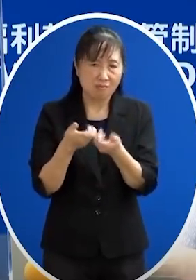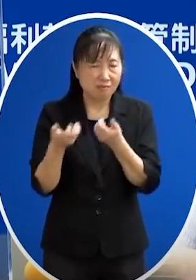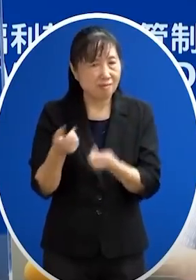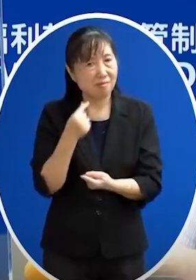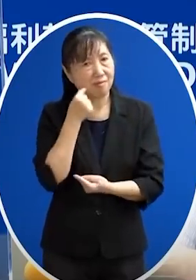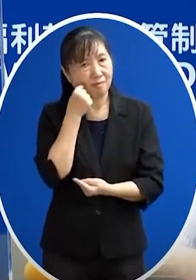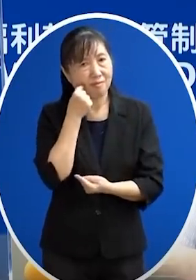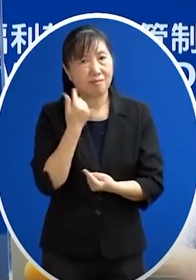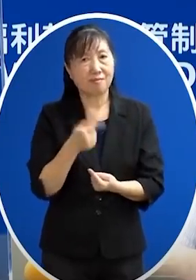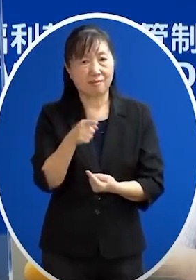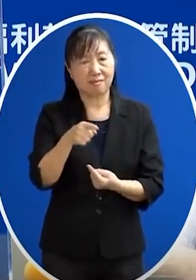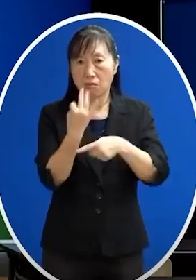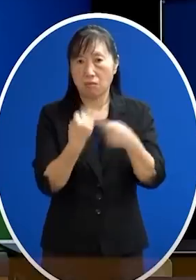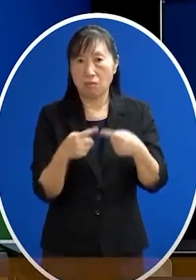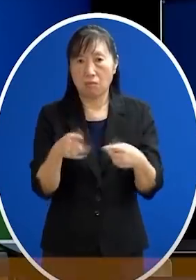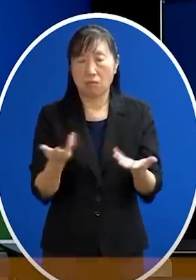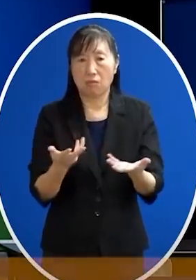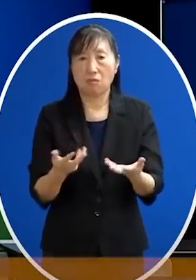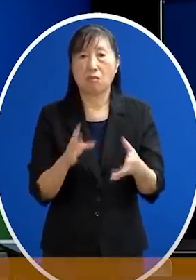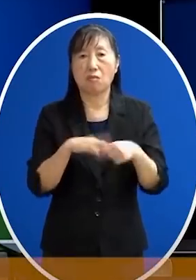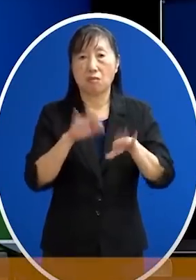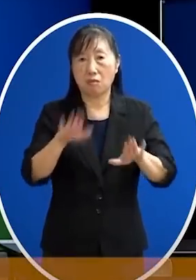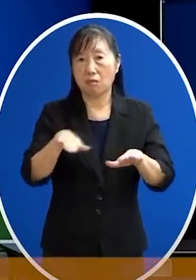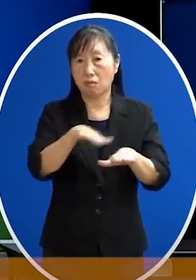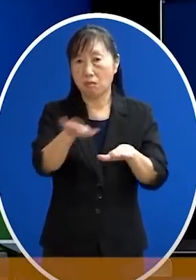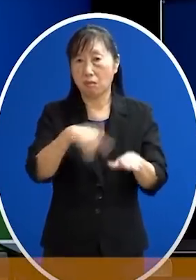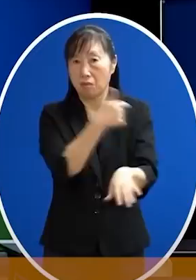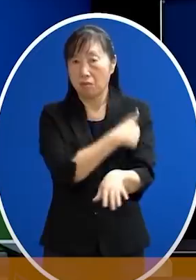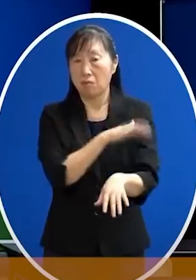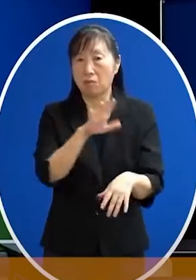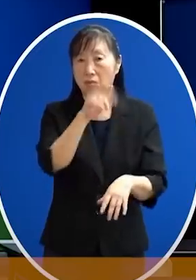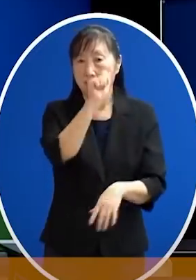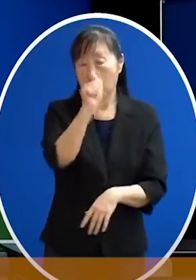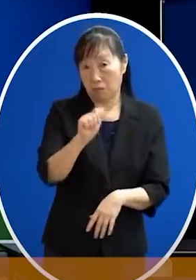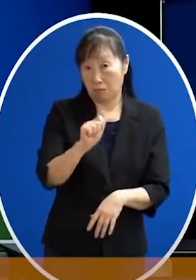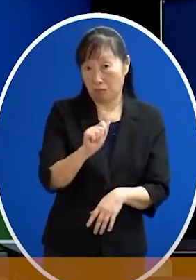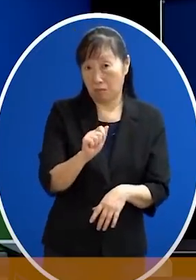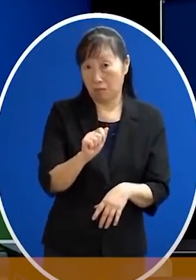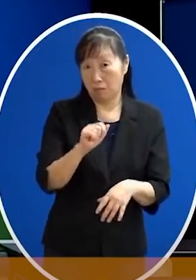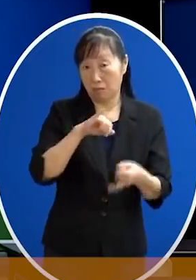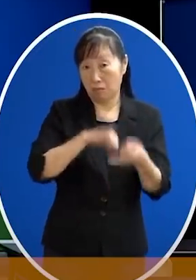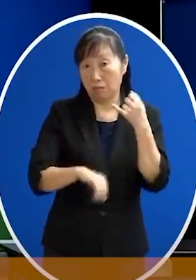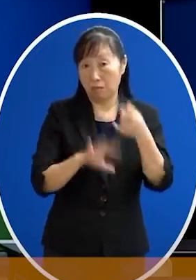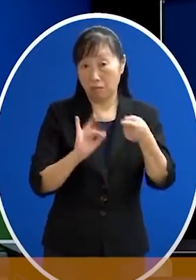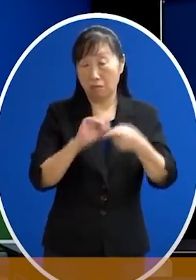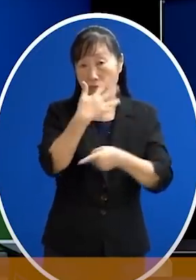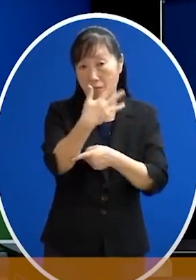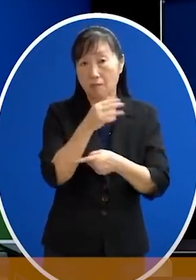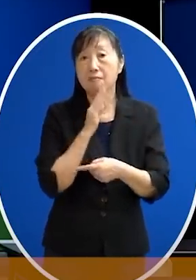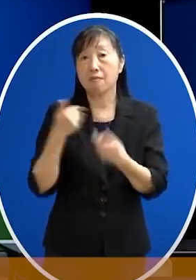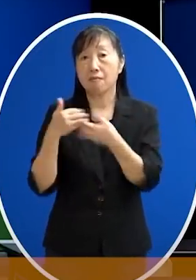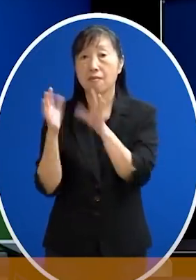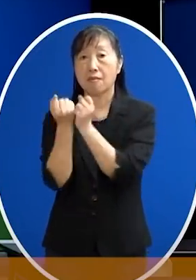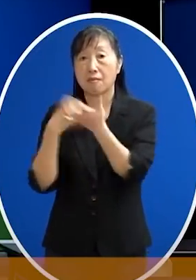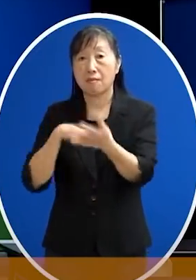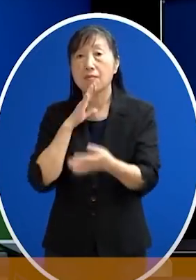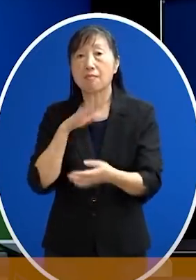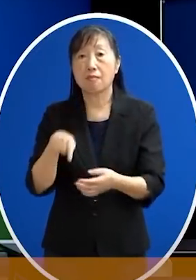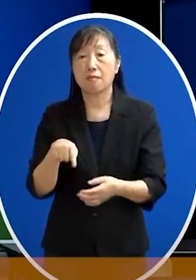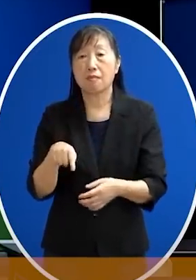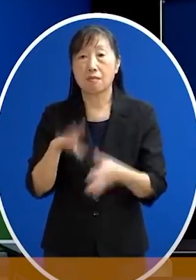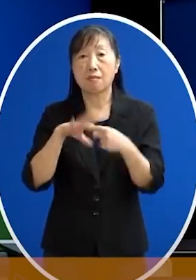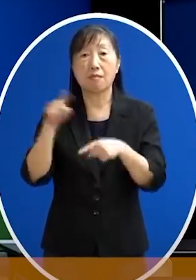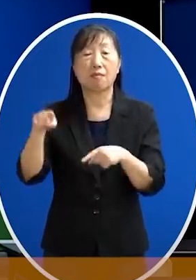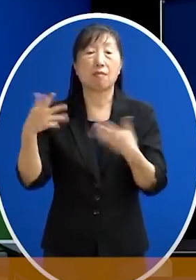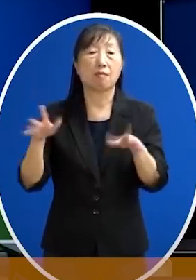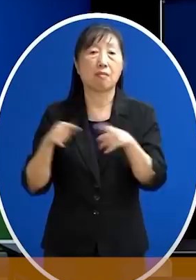难达到这样的一个效果。 现场的施打的状况，他们有说 AZ 的爽约率大概是 8%，那莫德纳的爽约率，因为它很